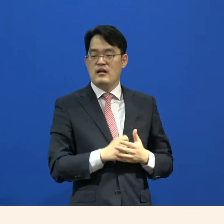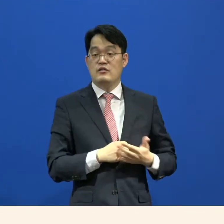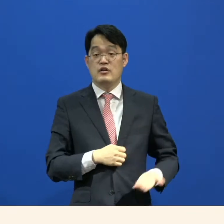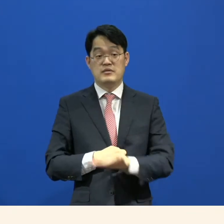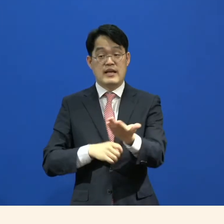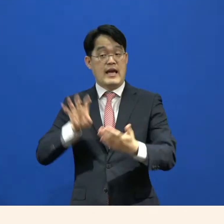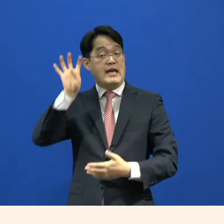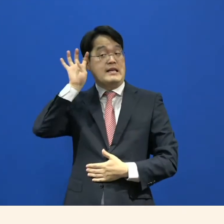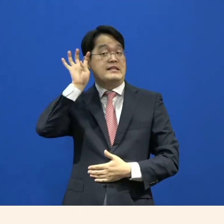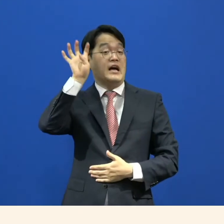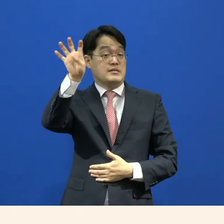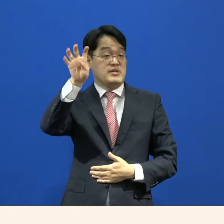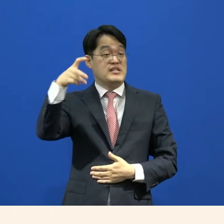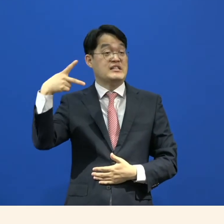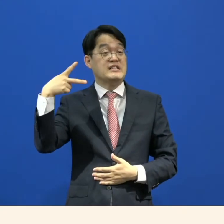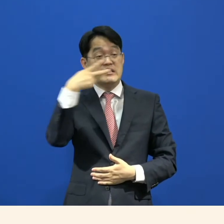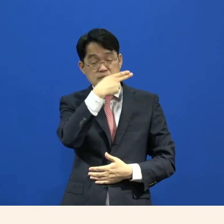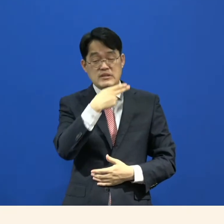이게 무서운 거예요.